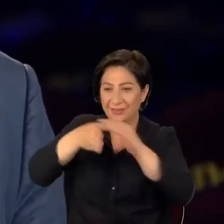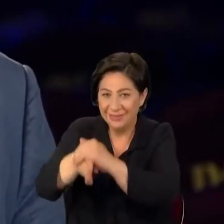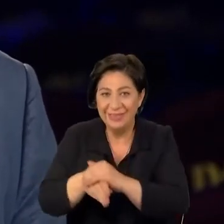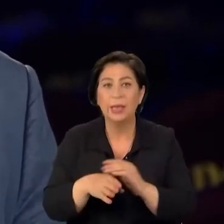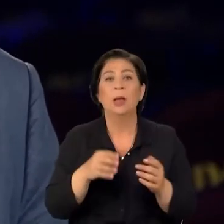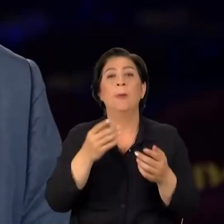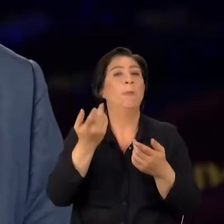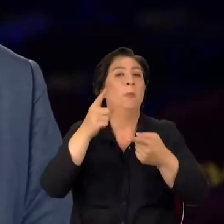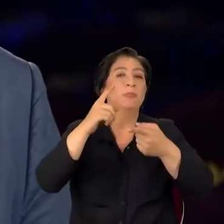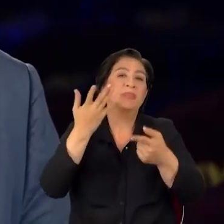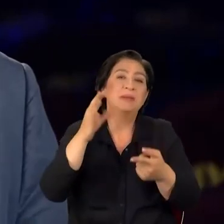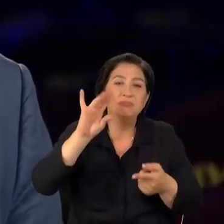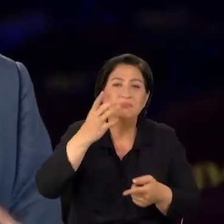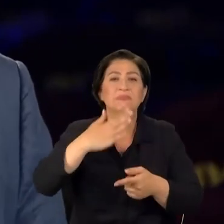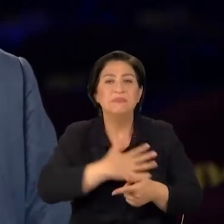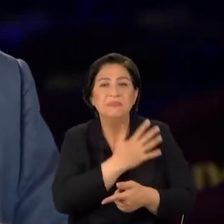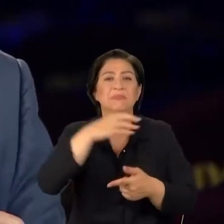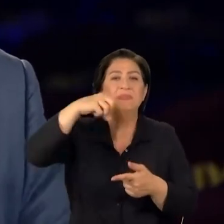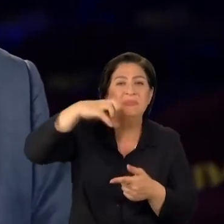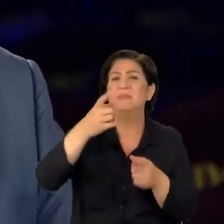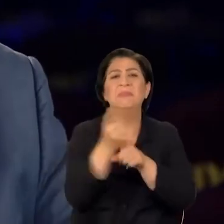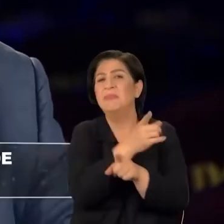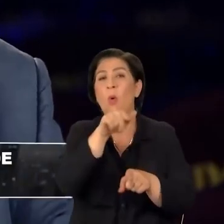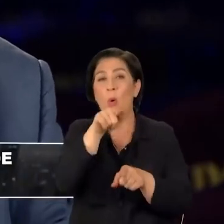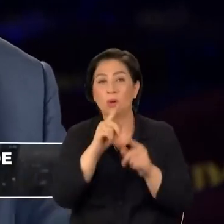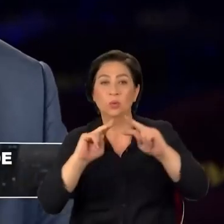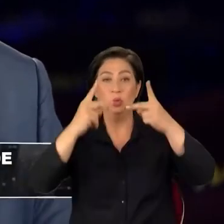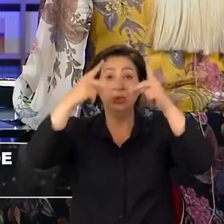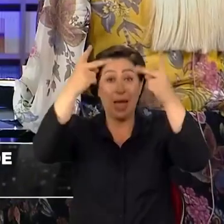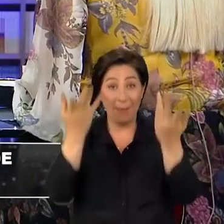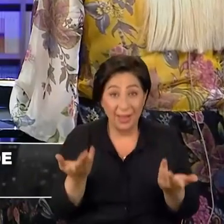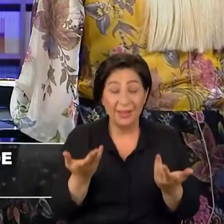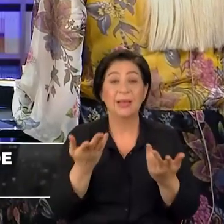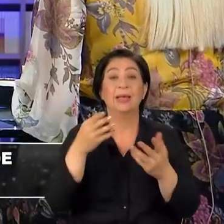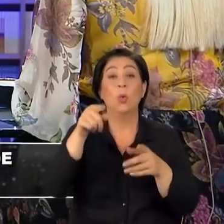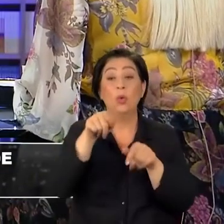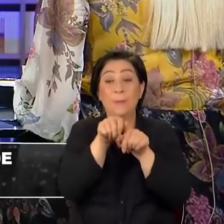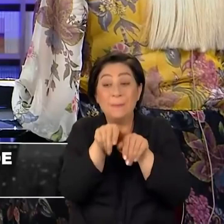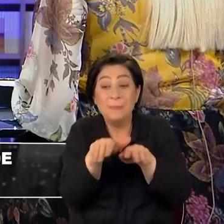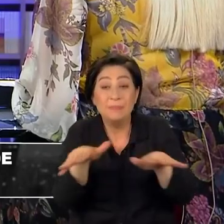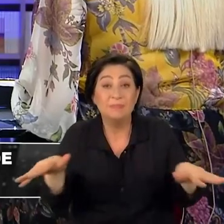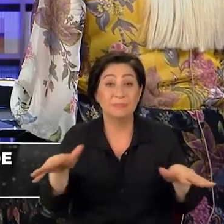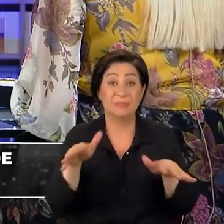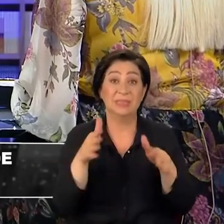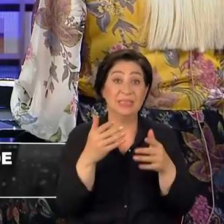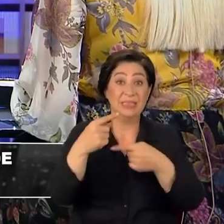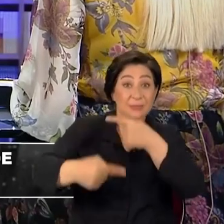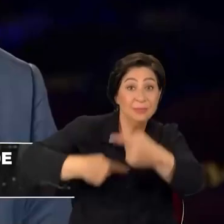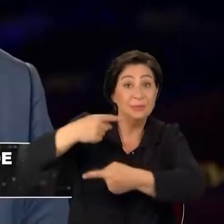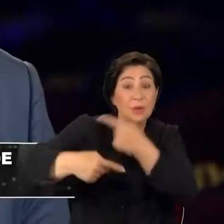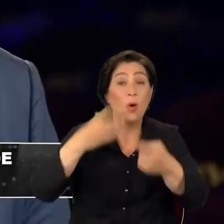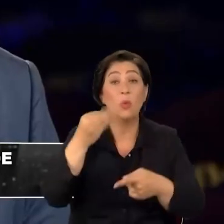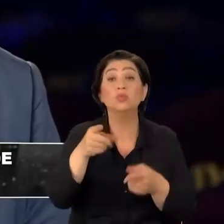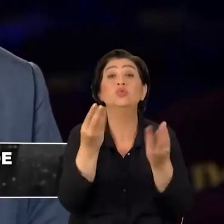partide yükselmek, bir yere gelmek, işte siyasal demokratik mekanizmaların işlemesi, hani daha teknik deyimiyle, bunların